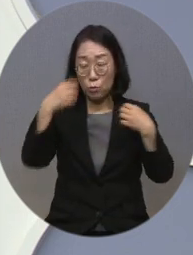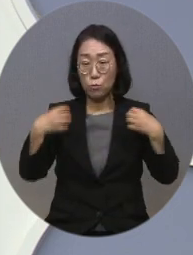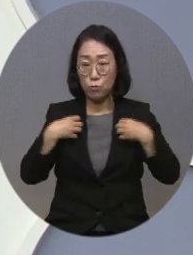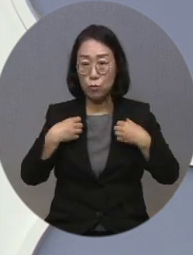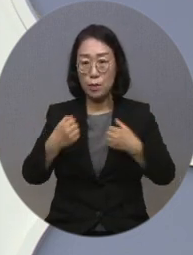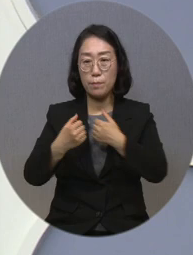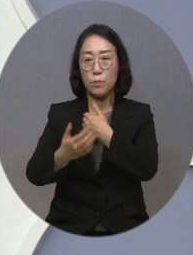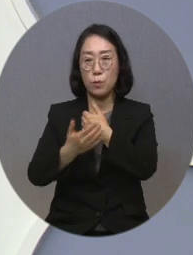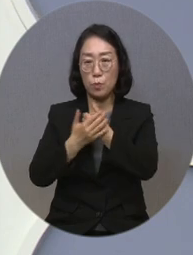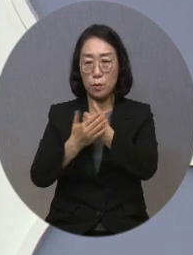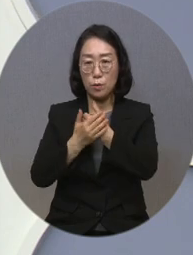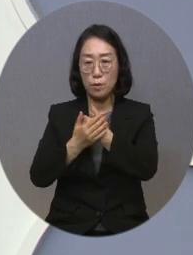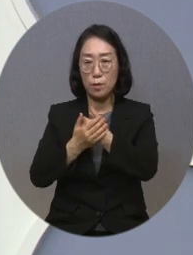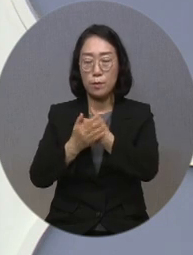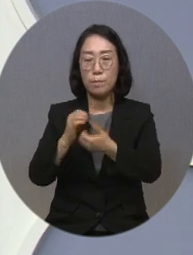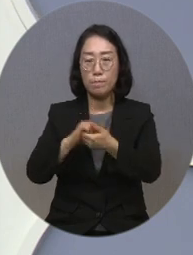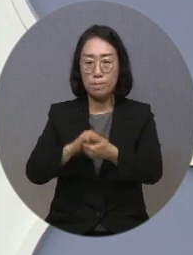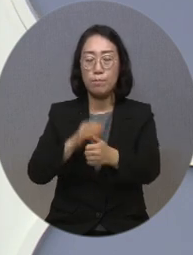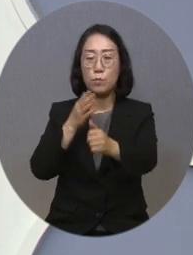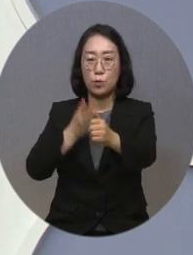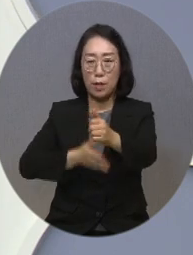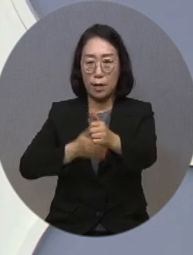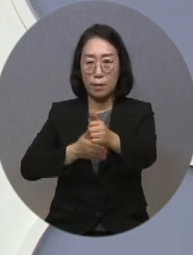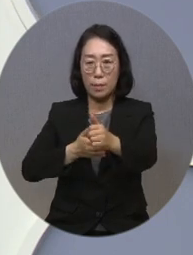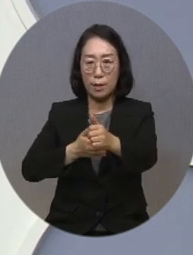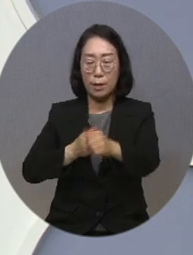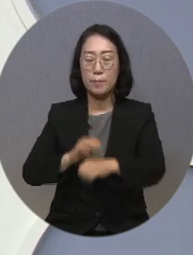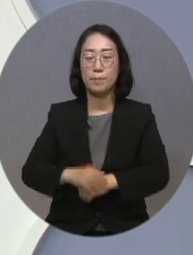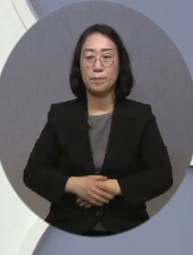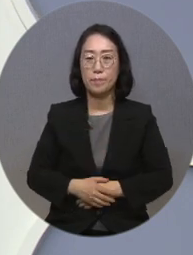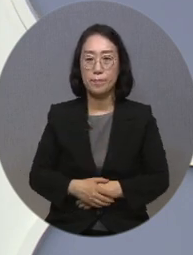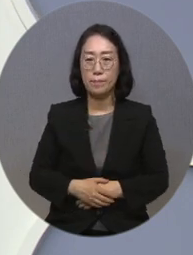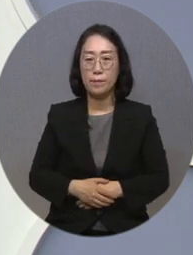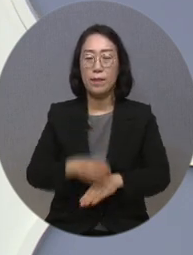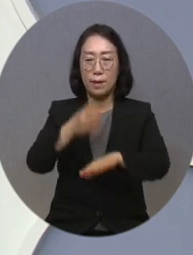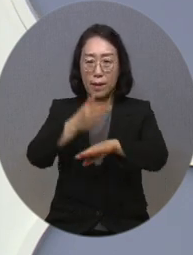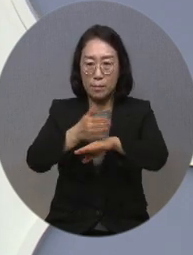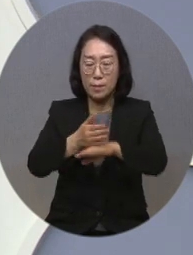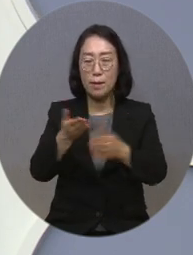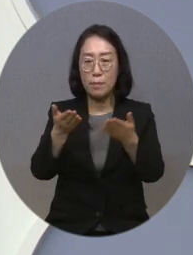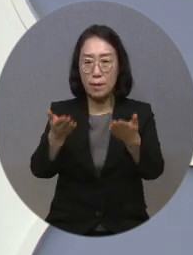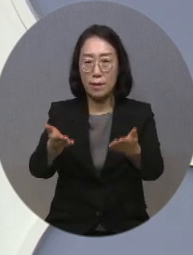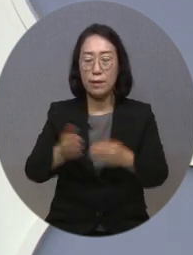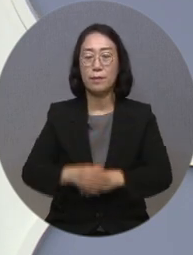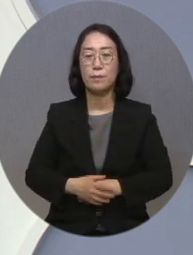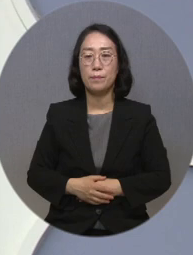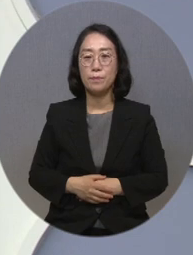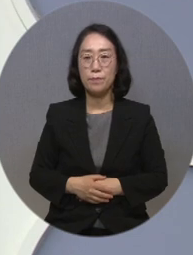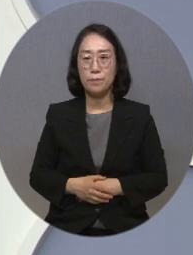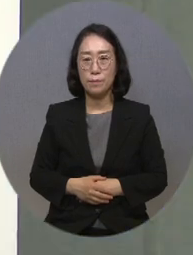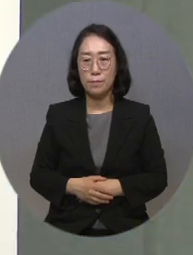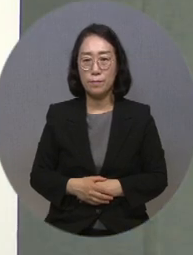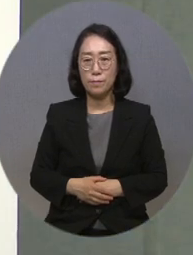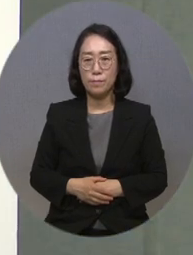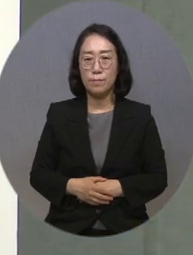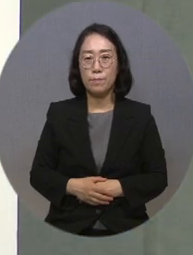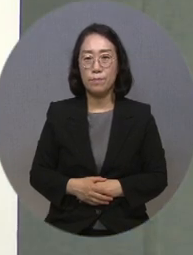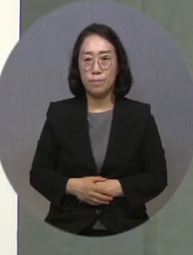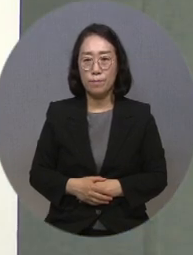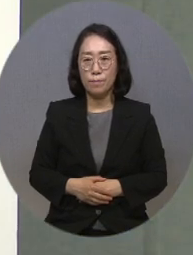것을 다시 한번 간곡히 호소드립니다. 꼭 부탁드리겠습니다. 감사합니다. 네.